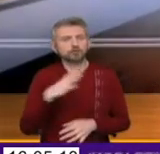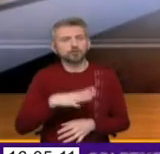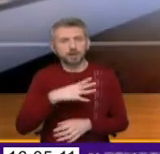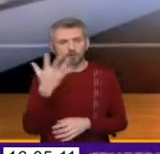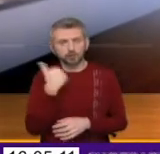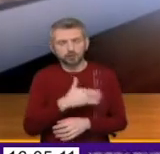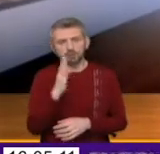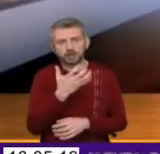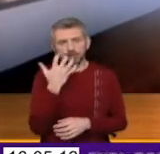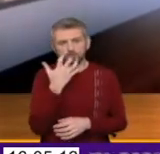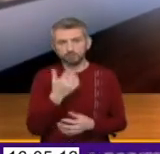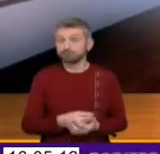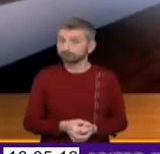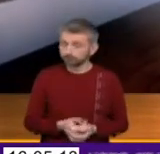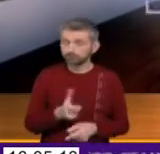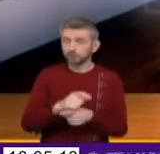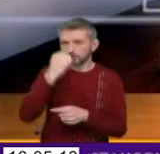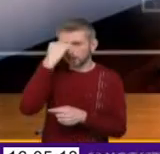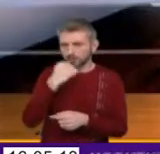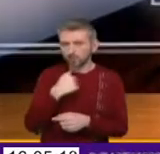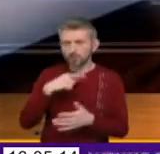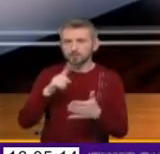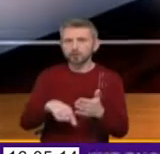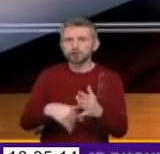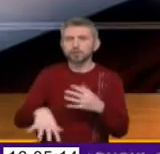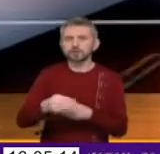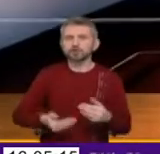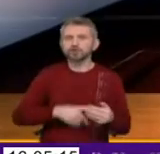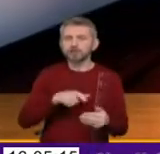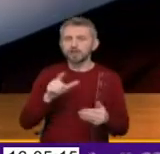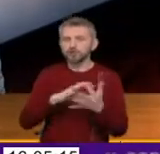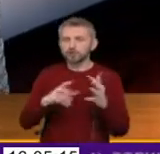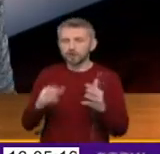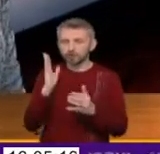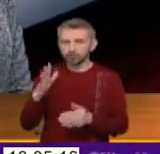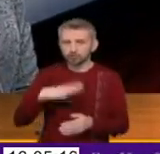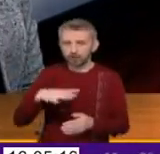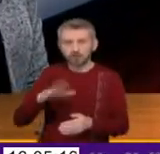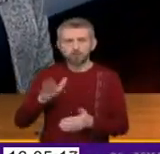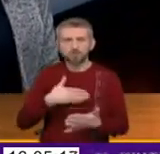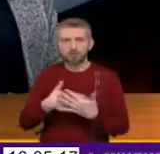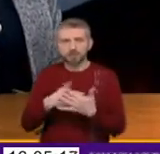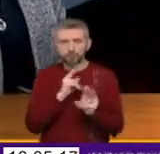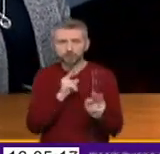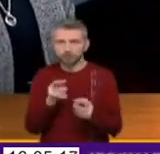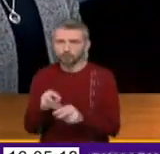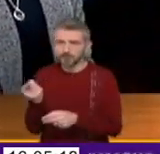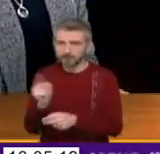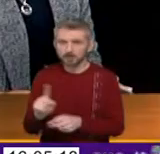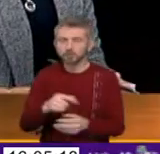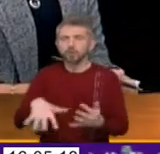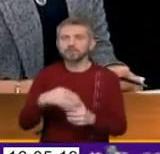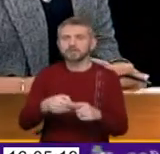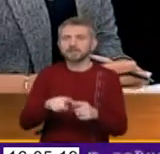коли потепліше. Так, дуже дякую. Ну, я переконана, що всі жителі Виноградарі будуть чекати і потім активно слідкувати ще за тим, щоб всі